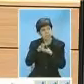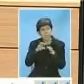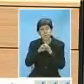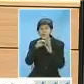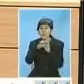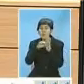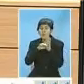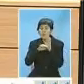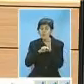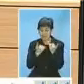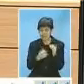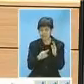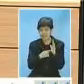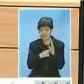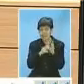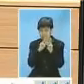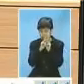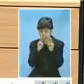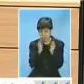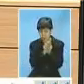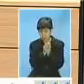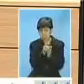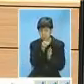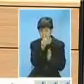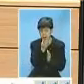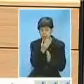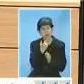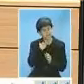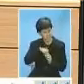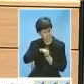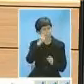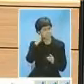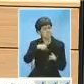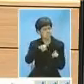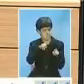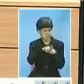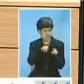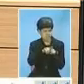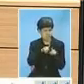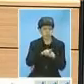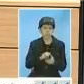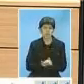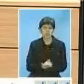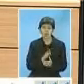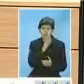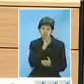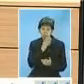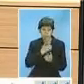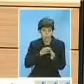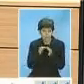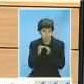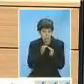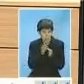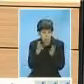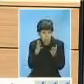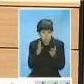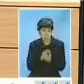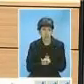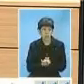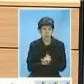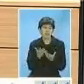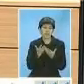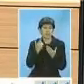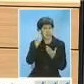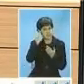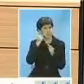างที่การมาธิการฝ่ายข้างมากเขาเห็นถ้าผมไม่อธิบายตรงนี้อาจจ